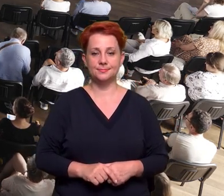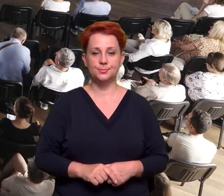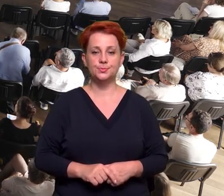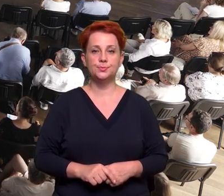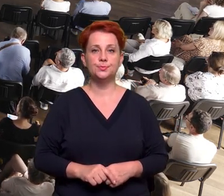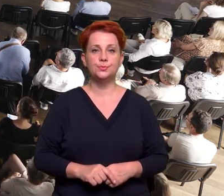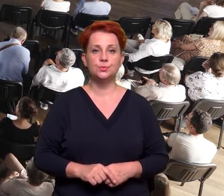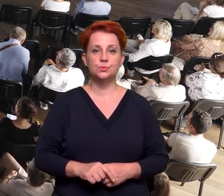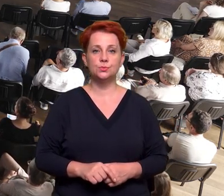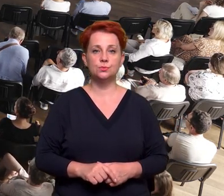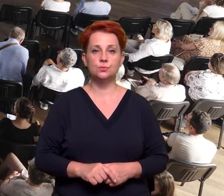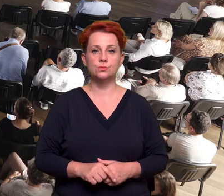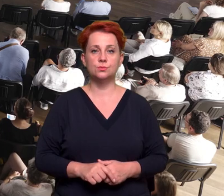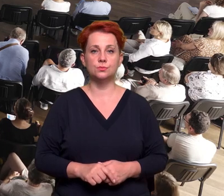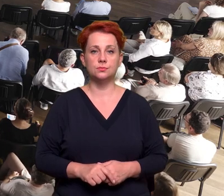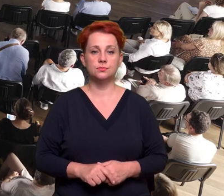mikrofon.